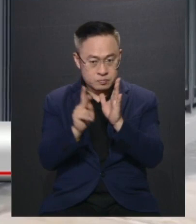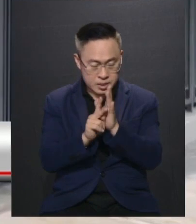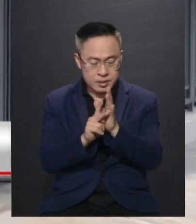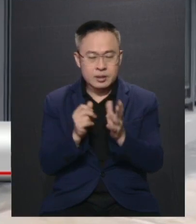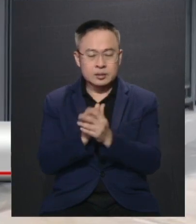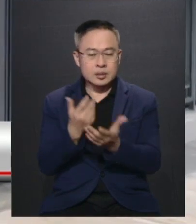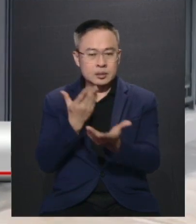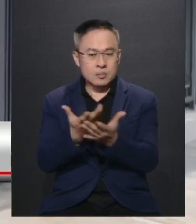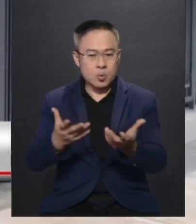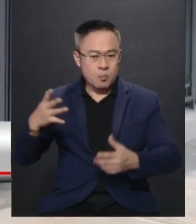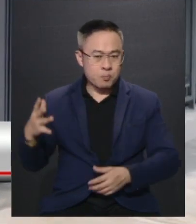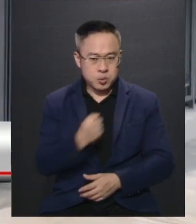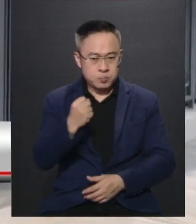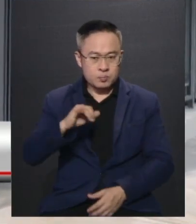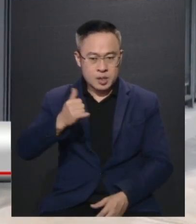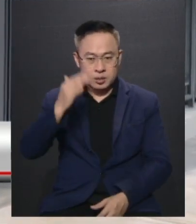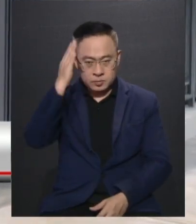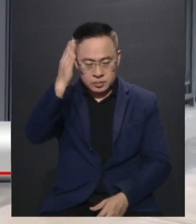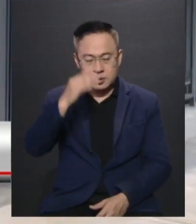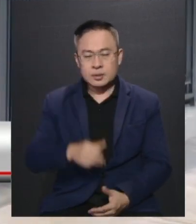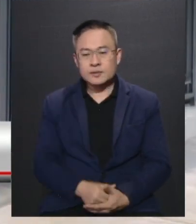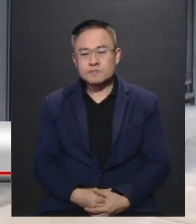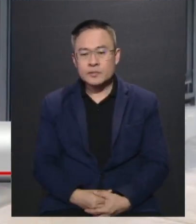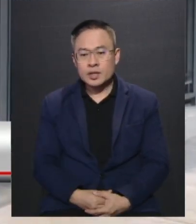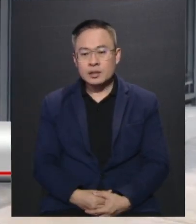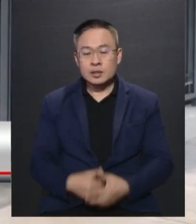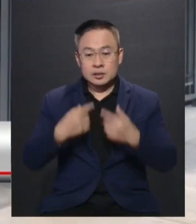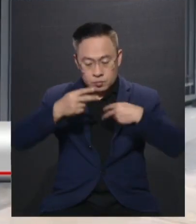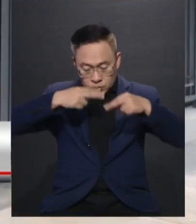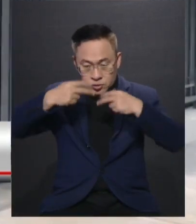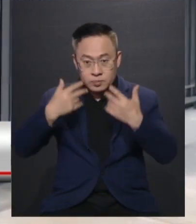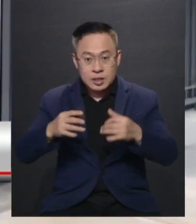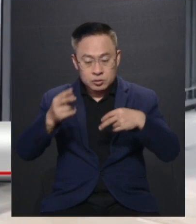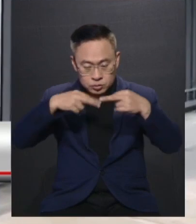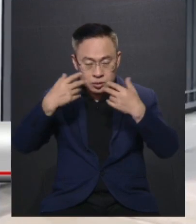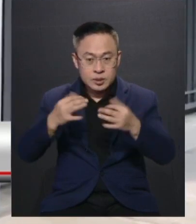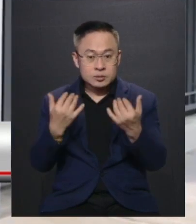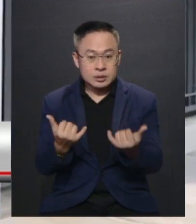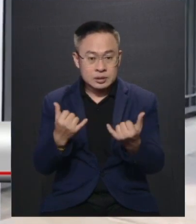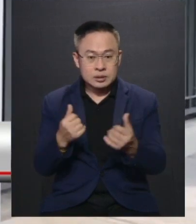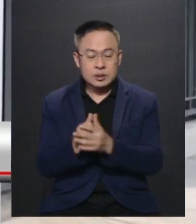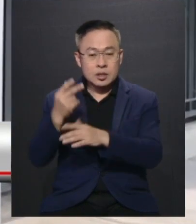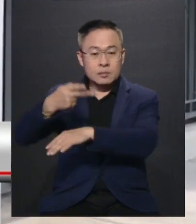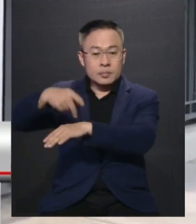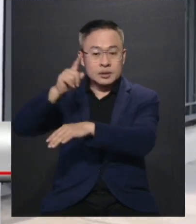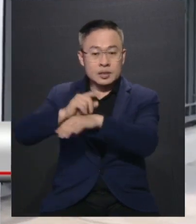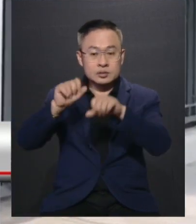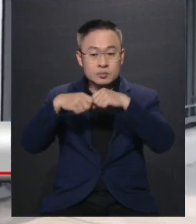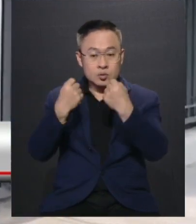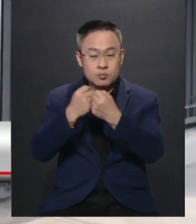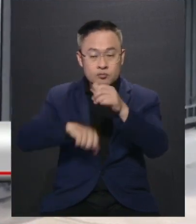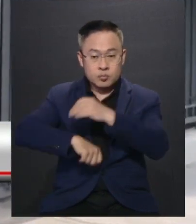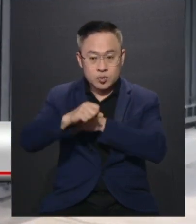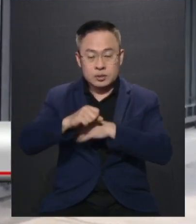ไปแต่ทีนี้คุณผู้ชมฮะถ้าเกิดว่าไปดูแล้วเนี่ยล่าสุดเนี่ยทางประธานสโมสรคนนี้เข